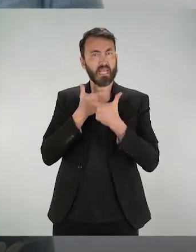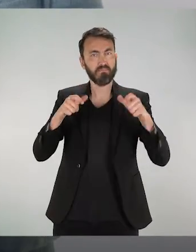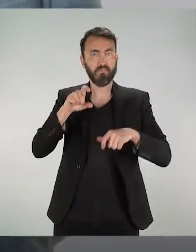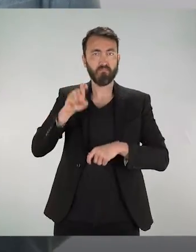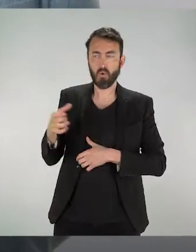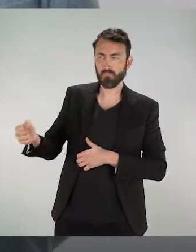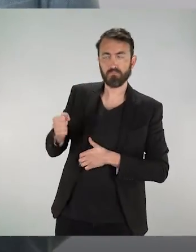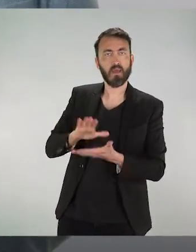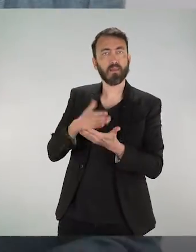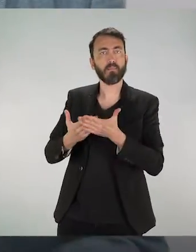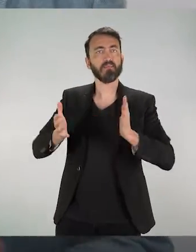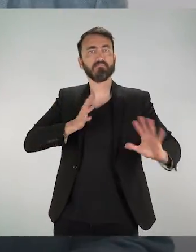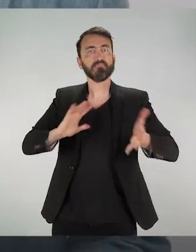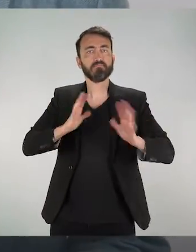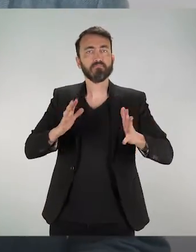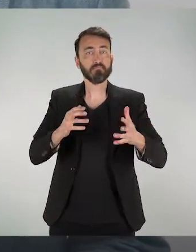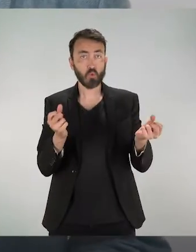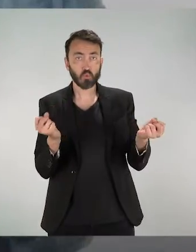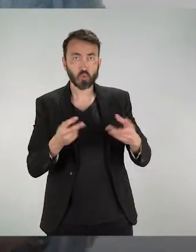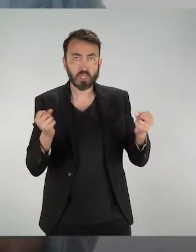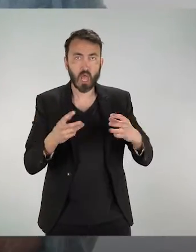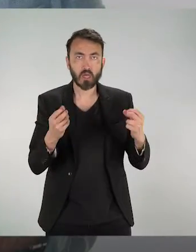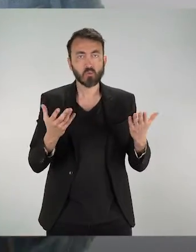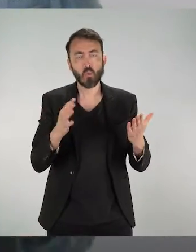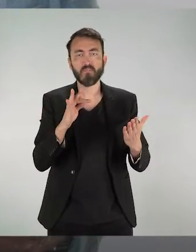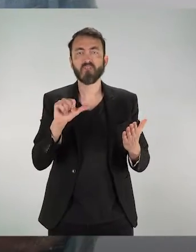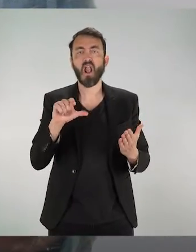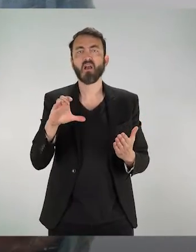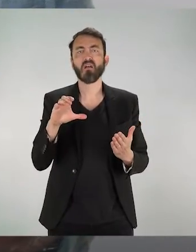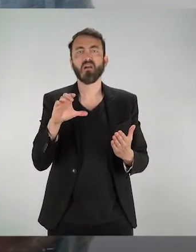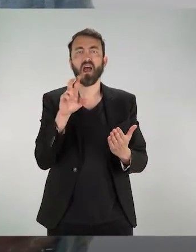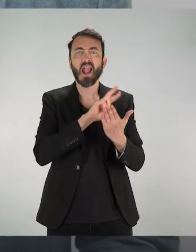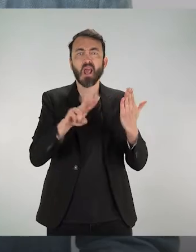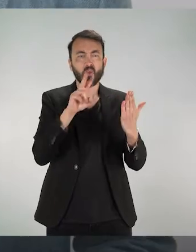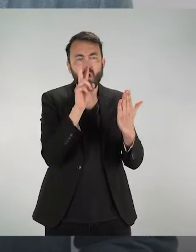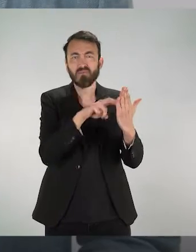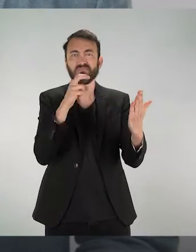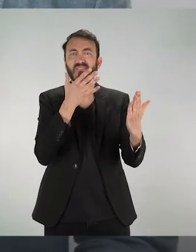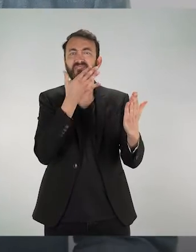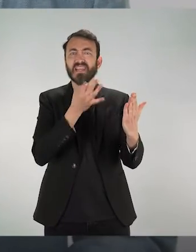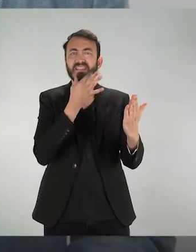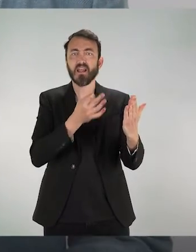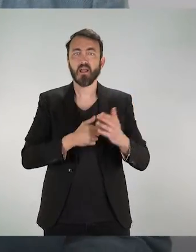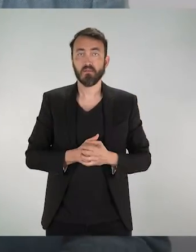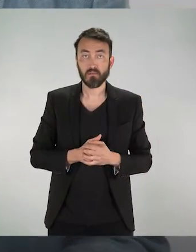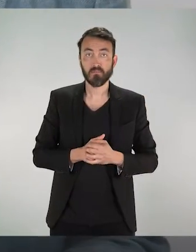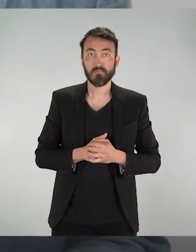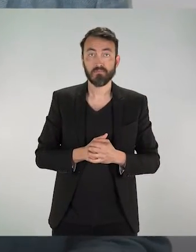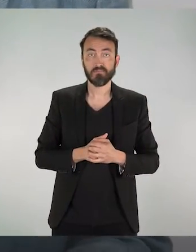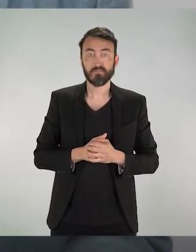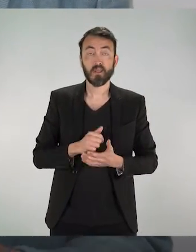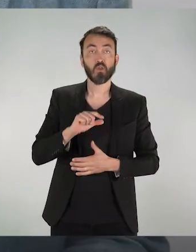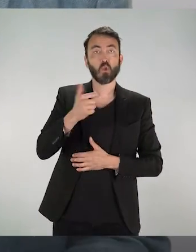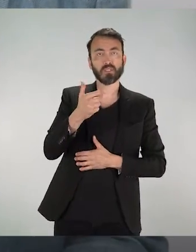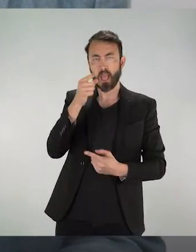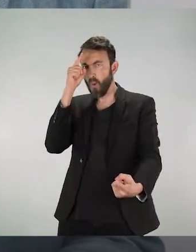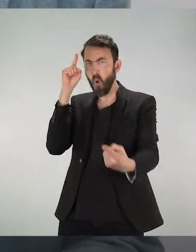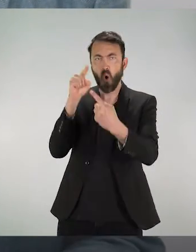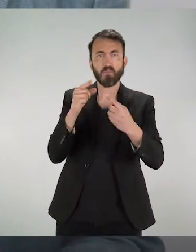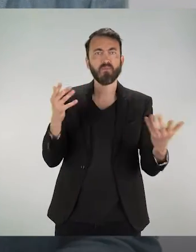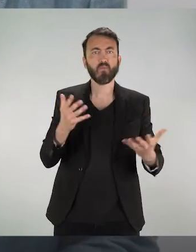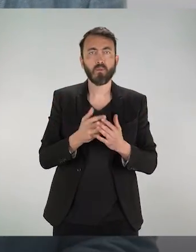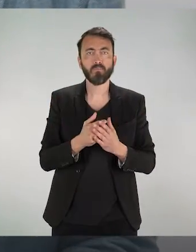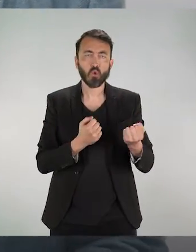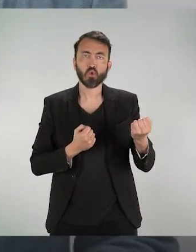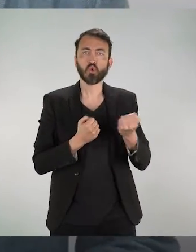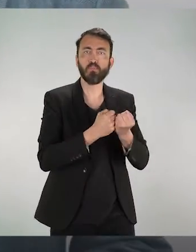d'une actualité majeure, de la gestion d'une crise ou de réformes structurantes. Le deuxième objectif est de mettre en accessibilité les principaux